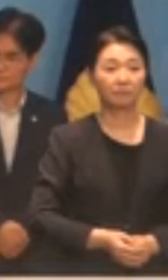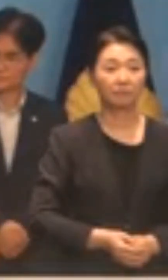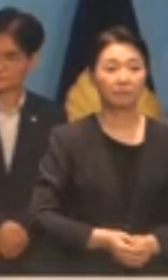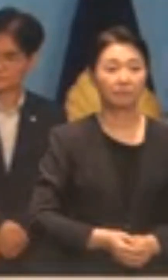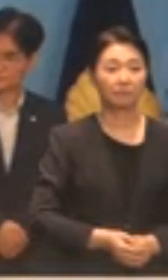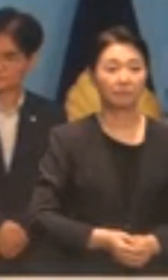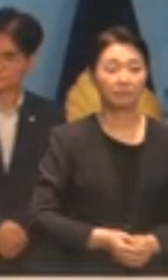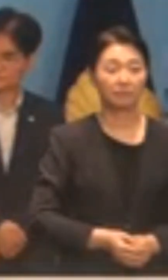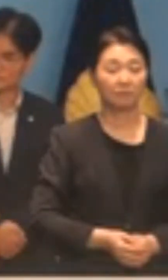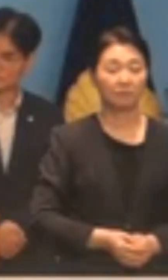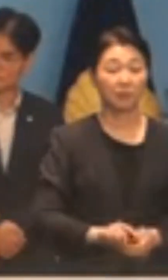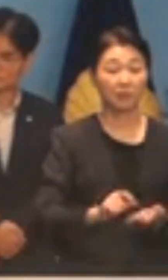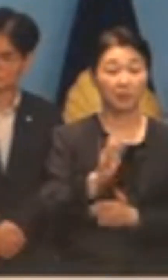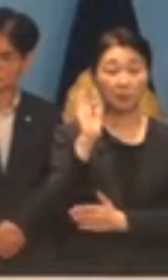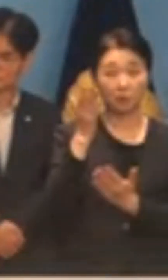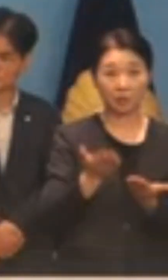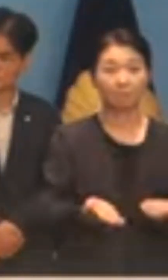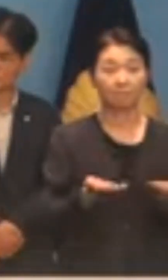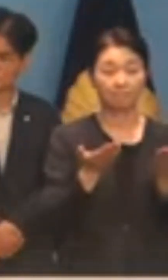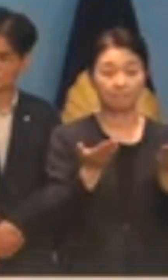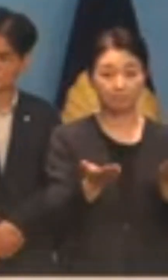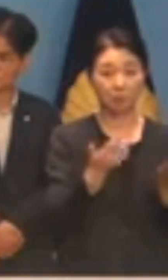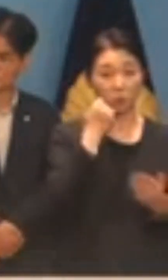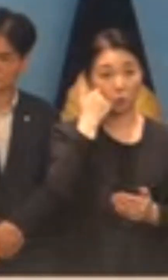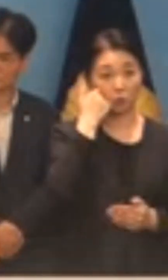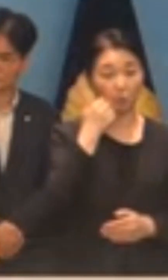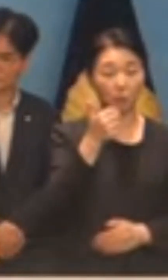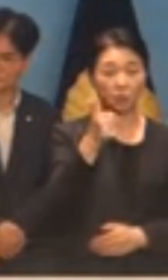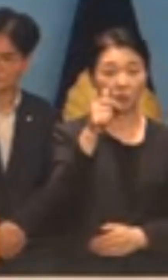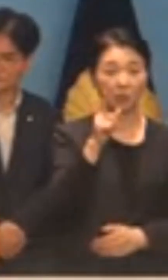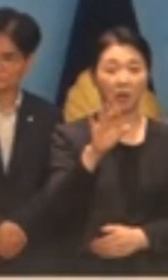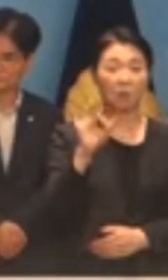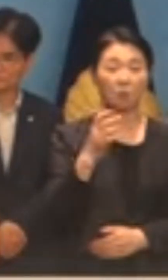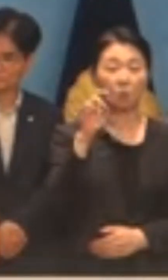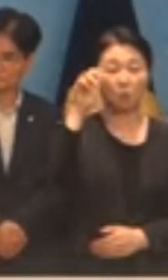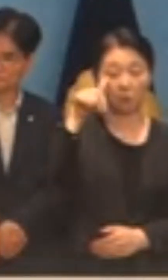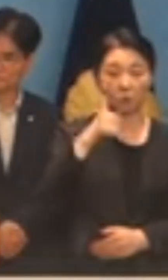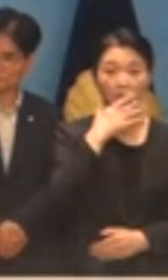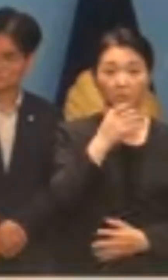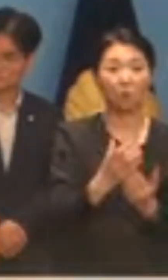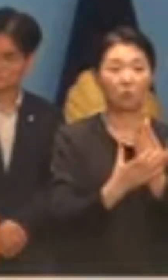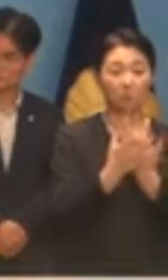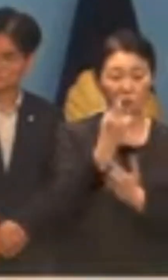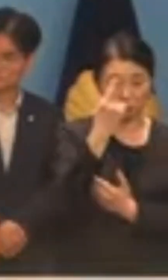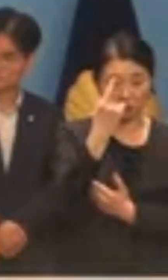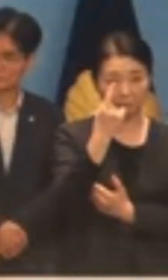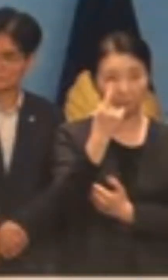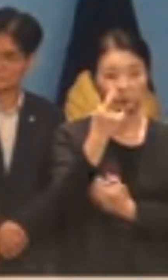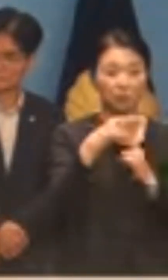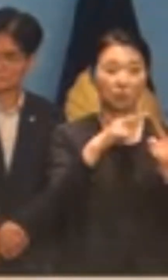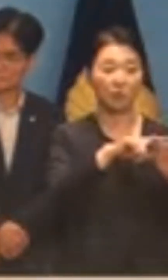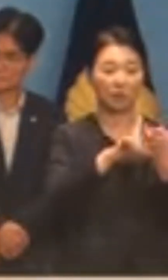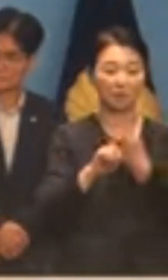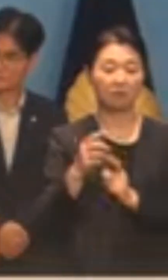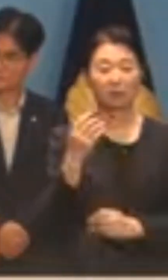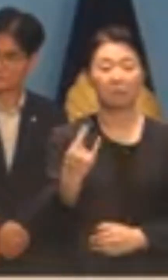네, 기자회견문 낭독은 강호수 복음주의 교회 연합회